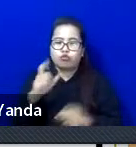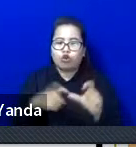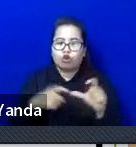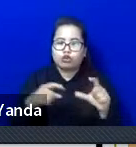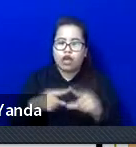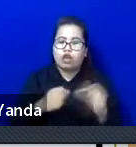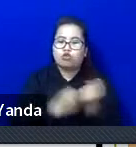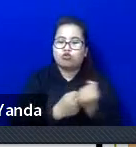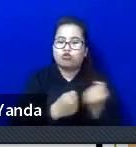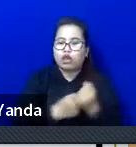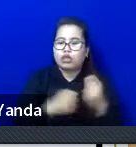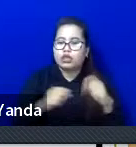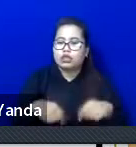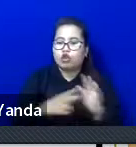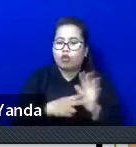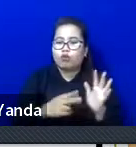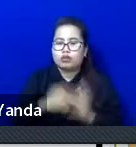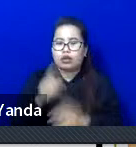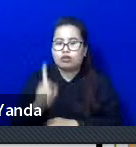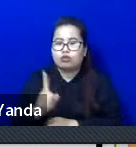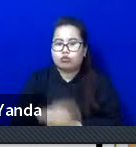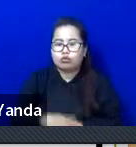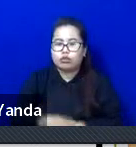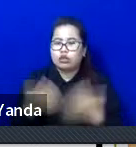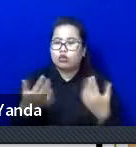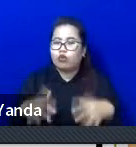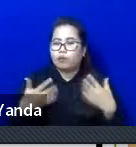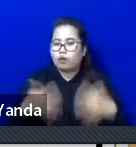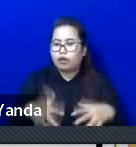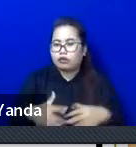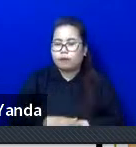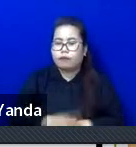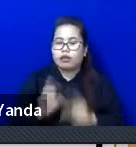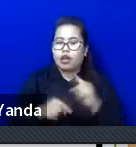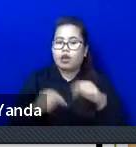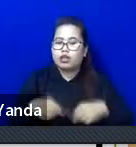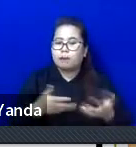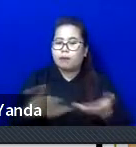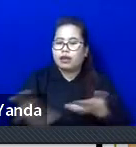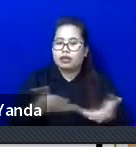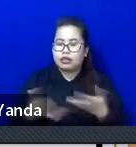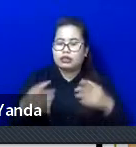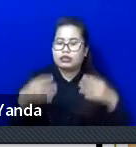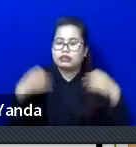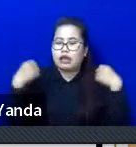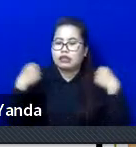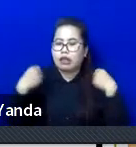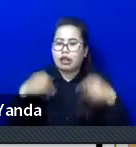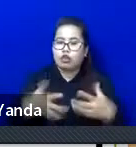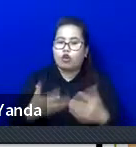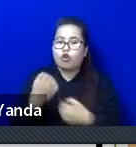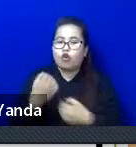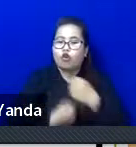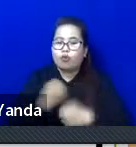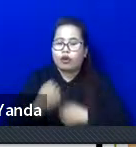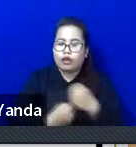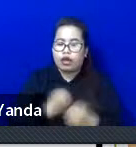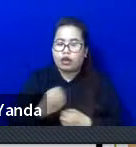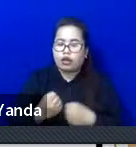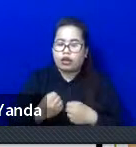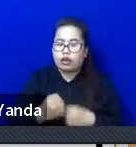ya. Jadi memang luar biasa. Kemudian pelayanan kesehatan dan juga upaya pencarian